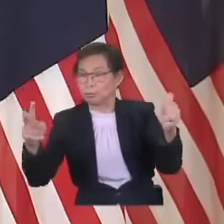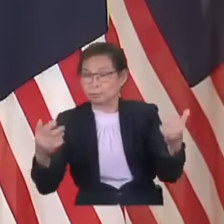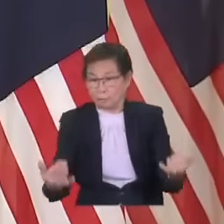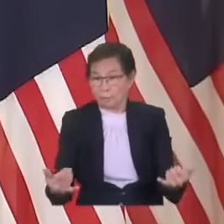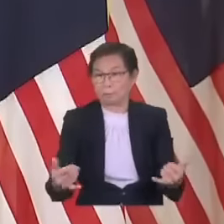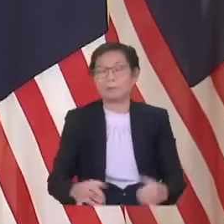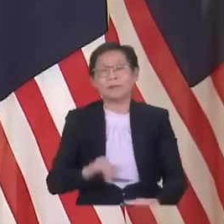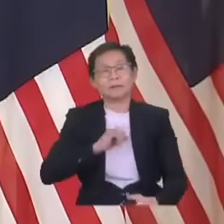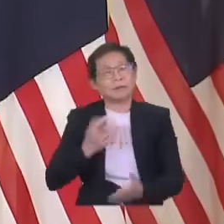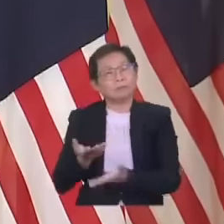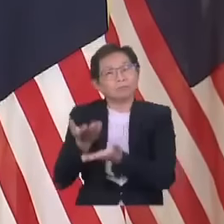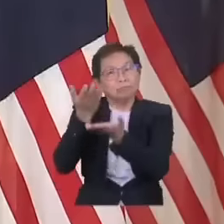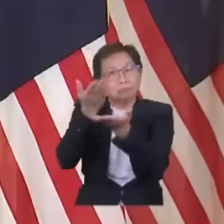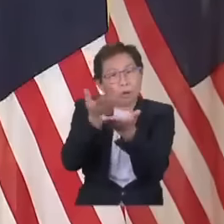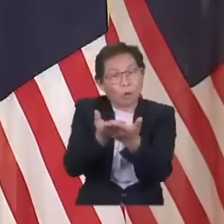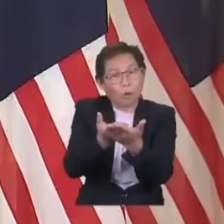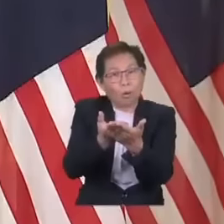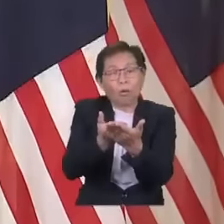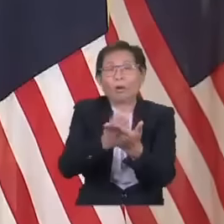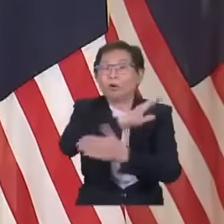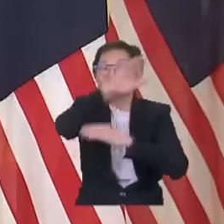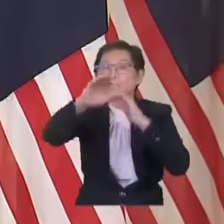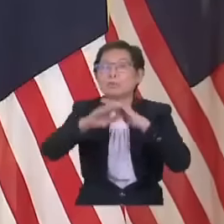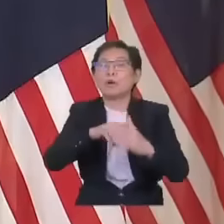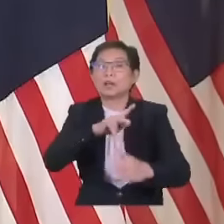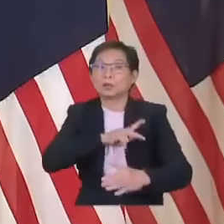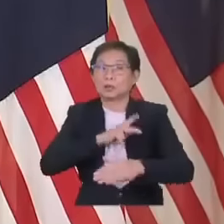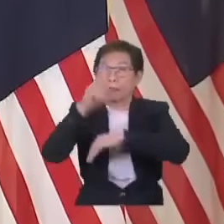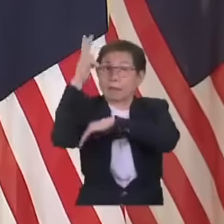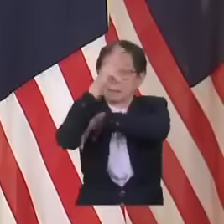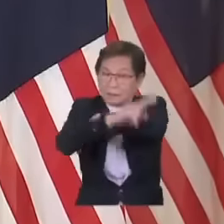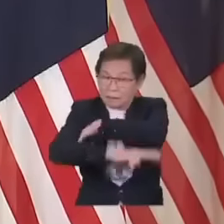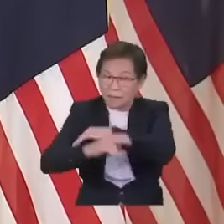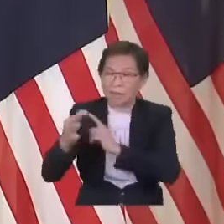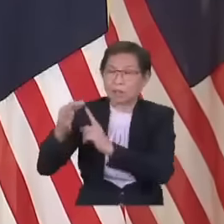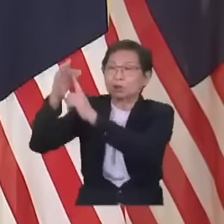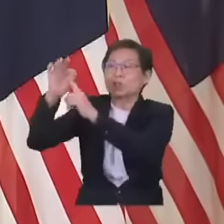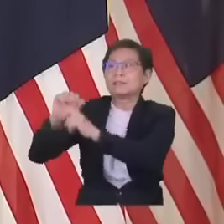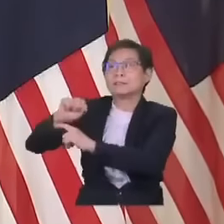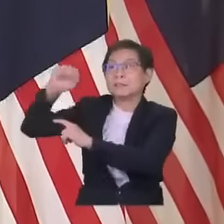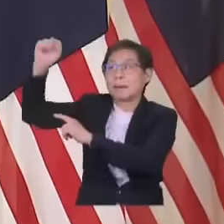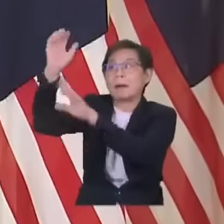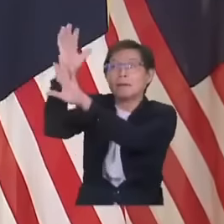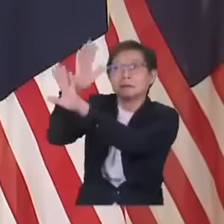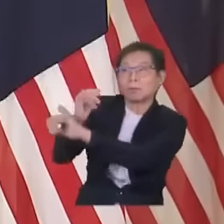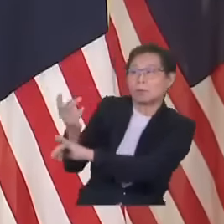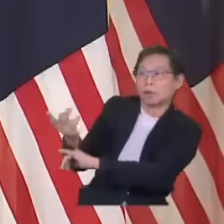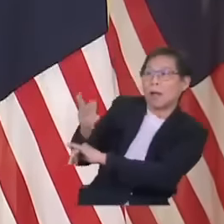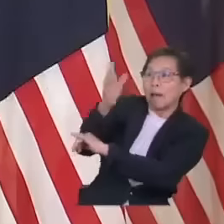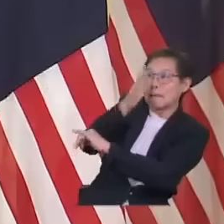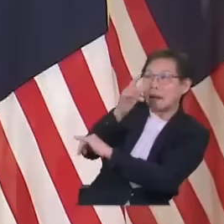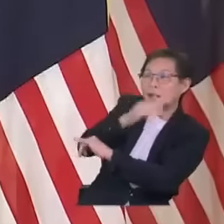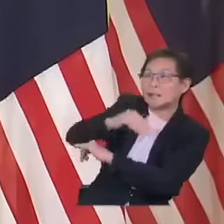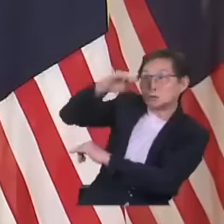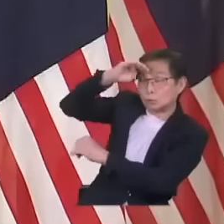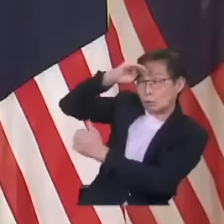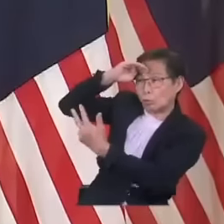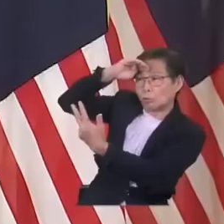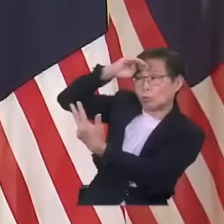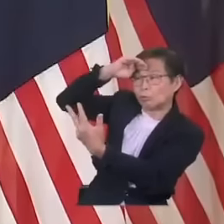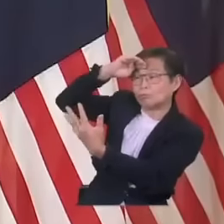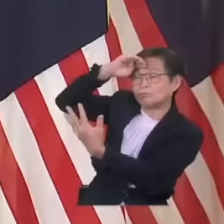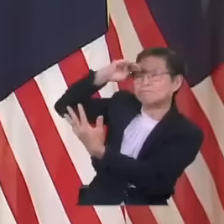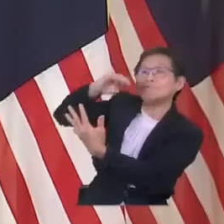saya mengisukan ketuk-keto kerajaan Negeri kecuali kerajaan negeri Sabah Sarawak Melaka dan Johor